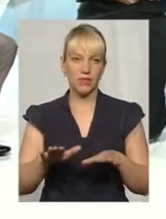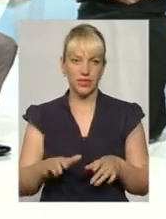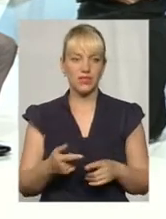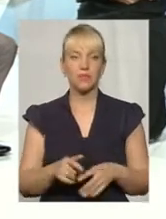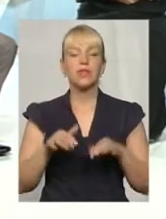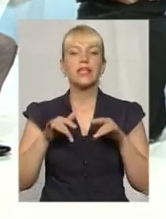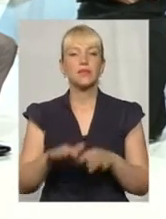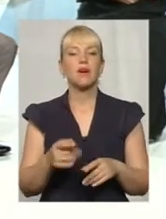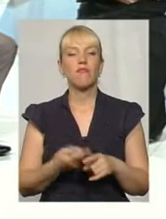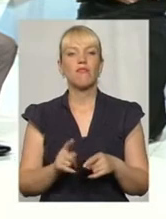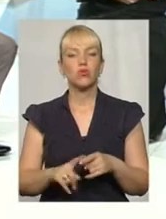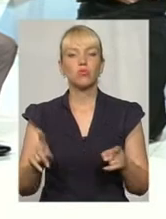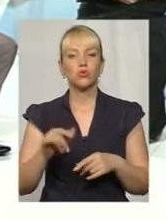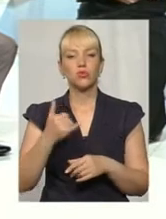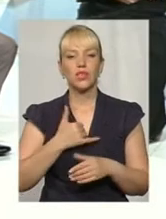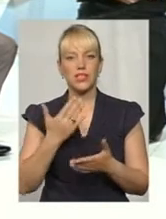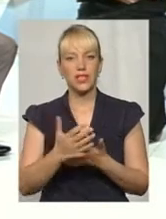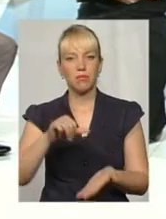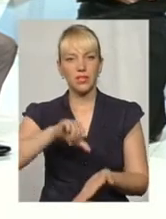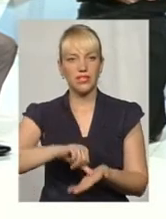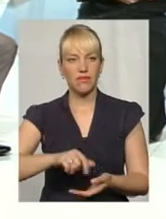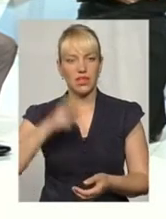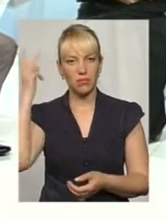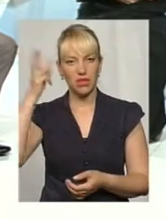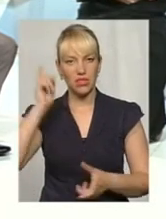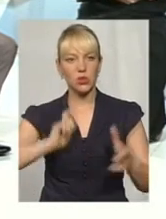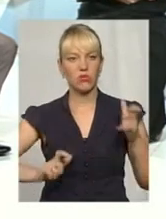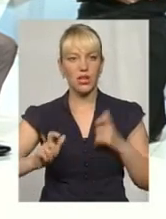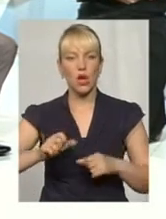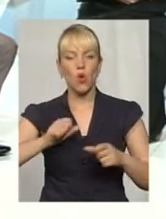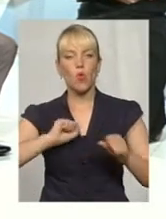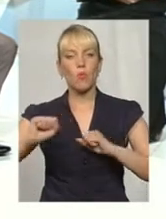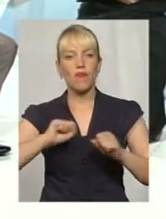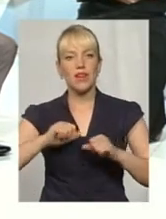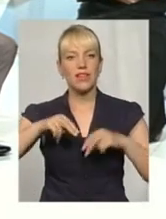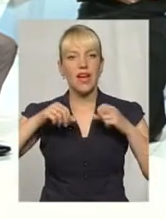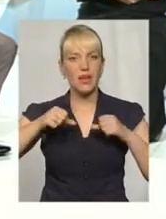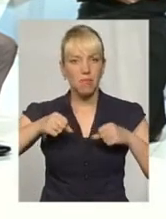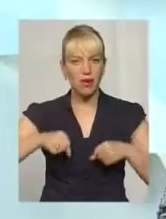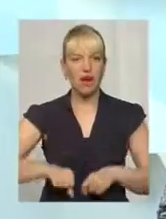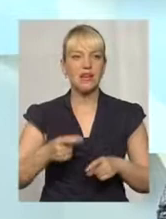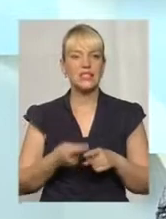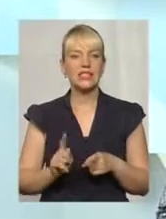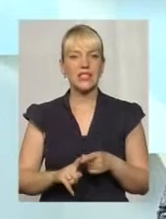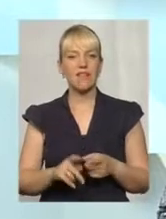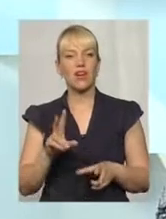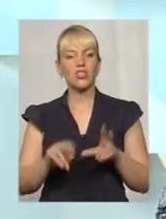в тому, що в нас є представники Хмельницького університету управління і права, це в нас вважається базовий юридичний